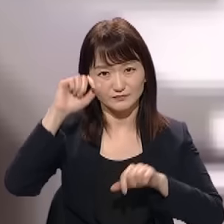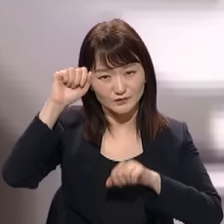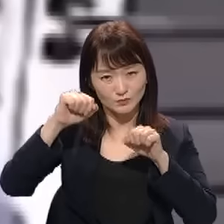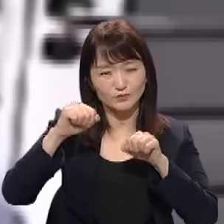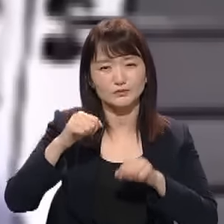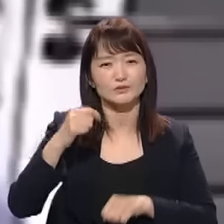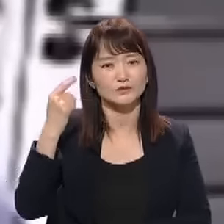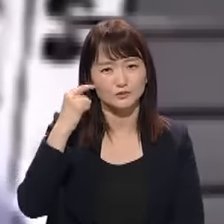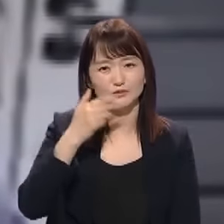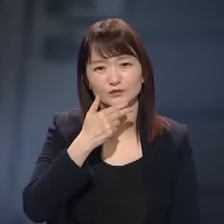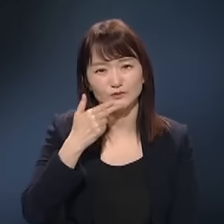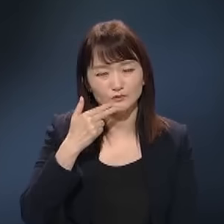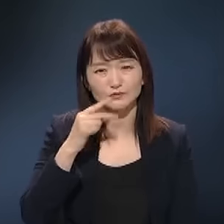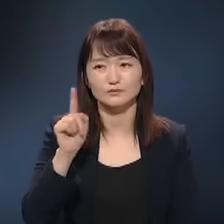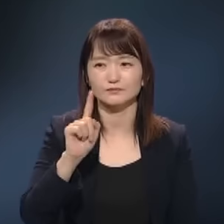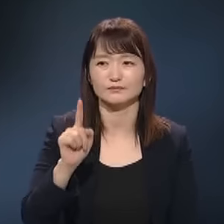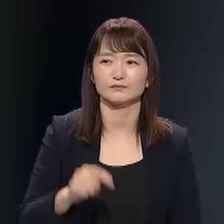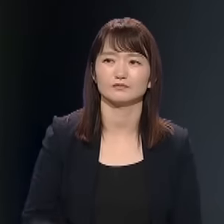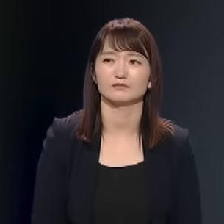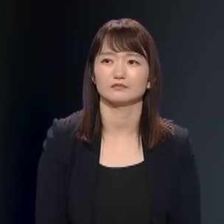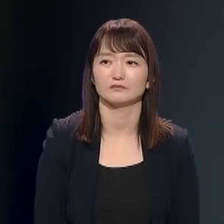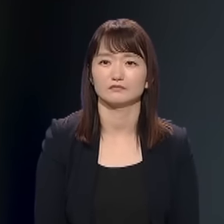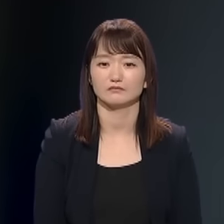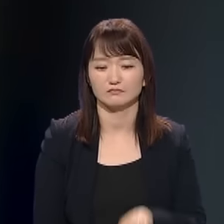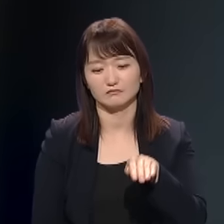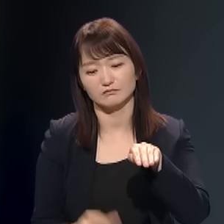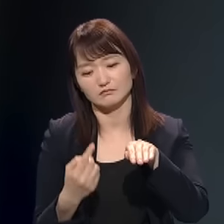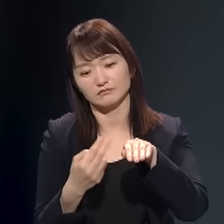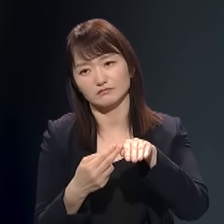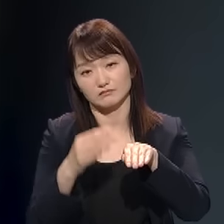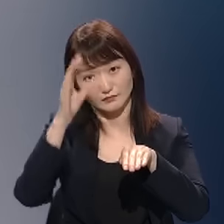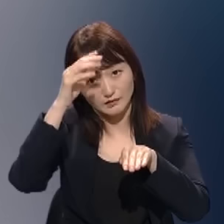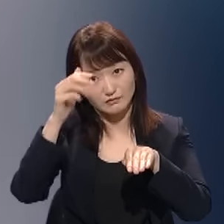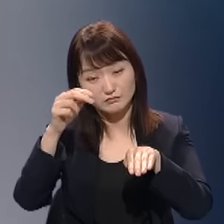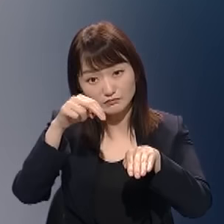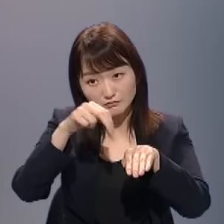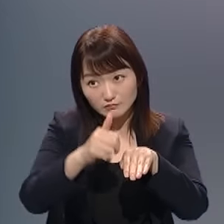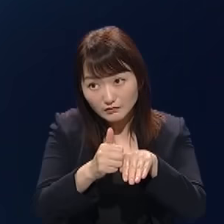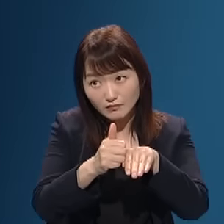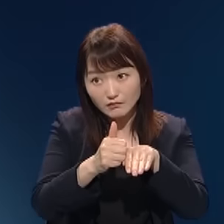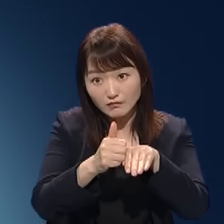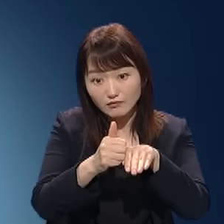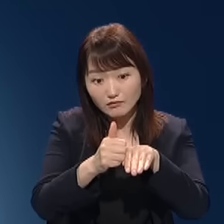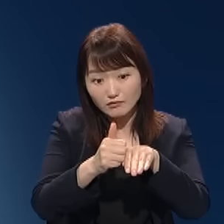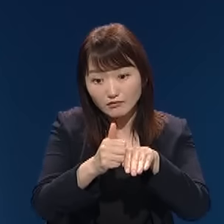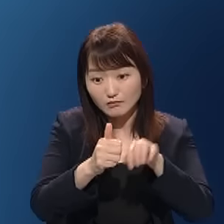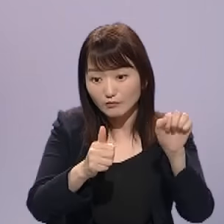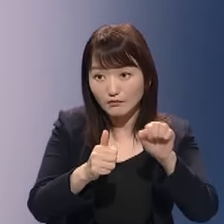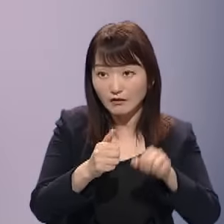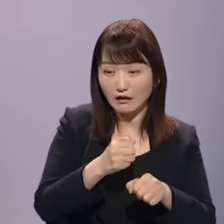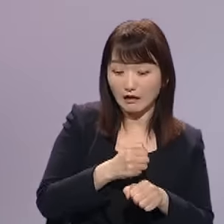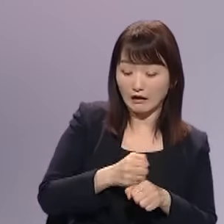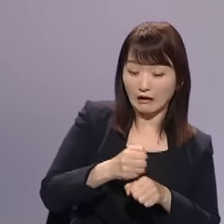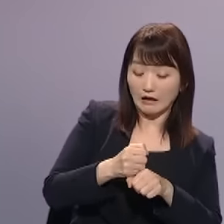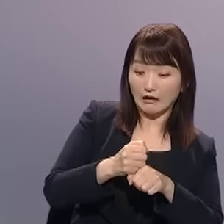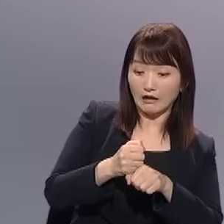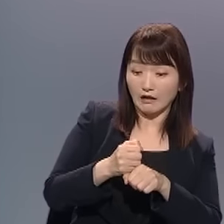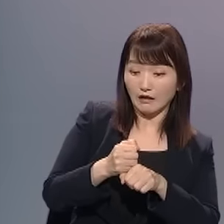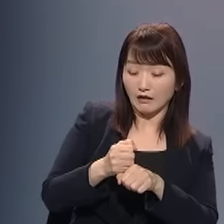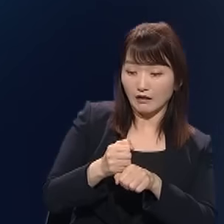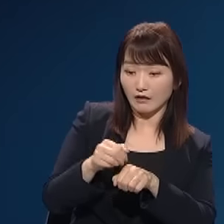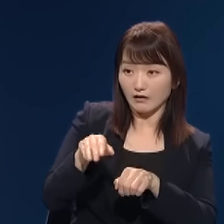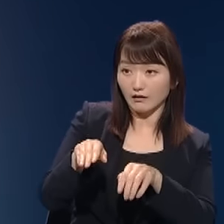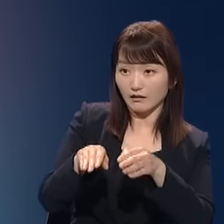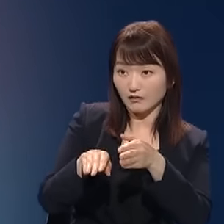영국으로 가보시죠. 네, 차창에 웬 달개 앉아 있습니다. 운전자는 당황한 모습이죠. 창문을 열고 달래던